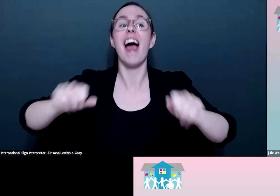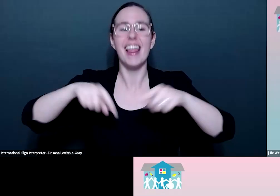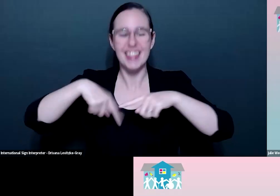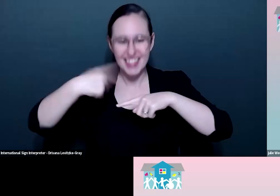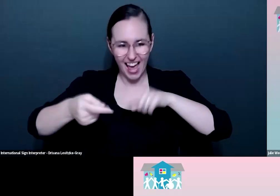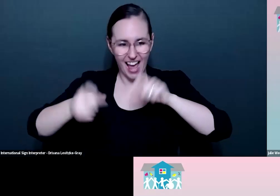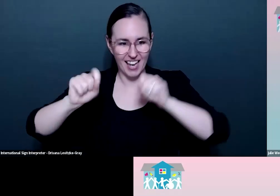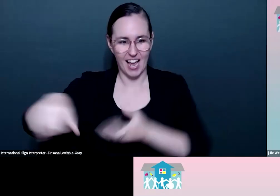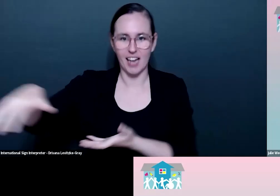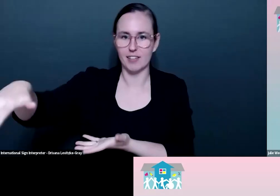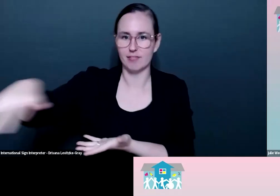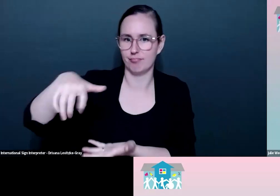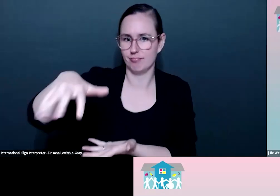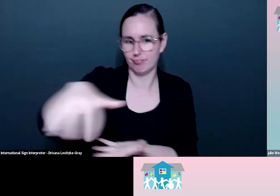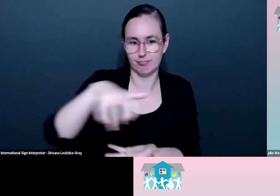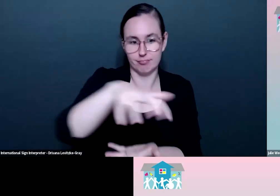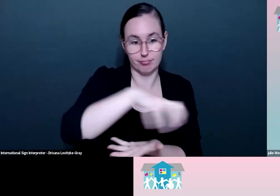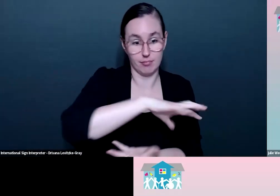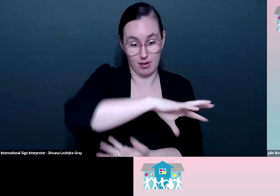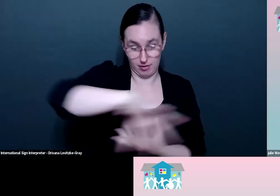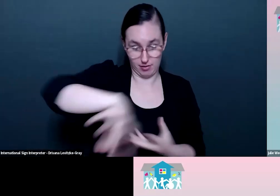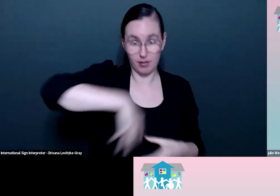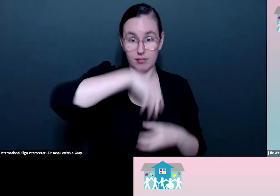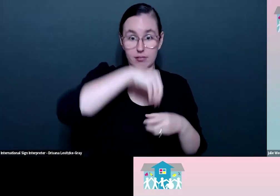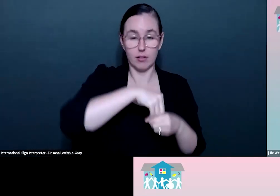manière normale.